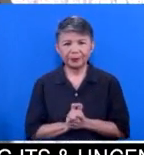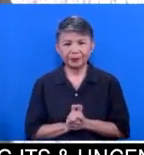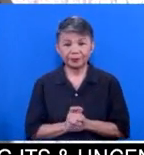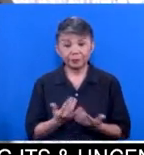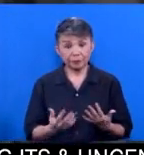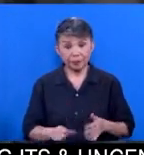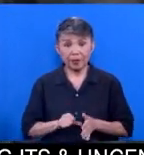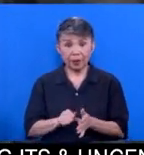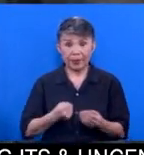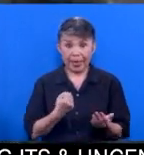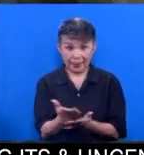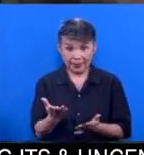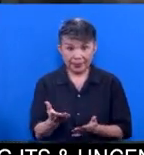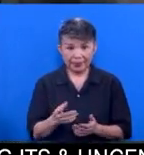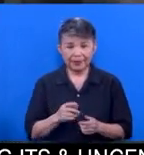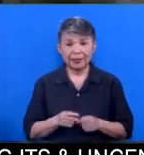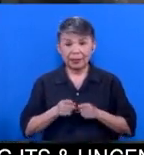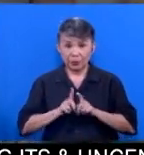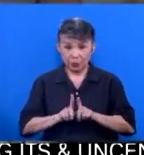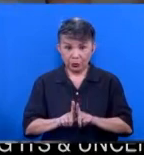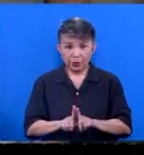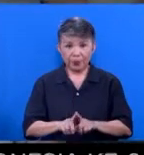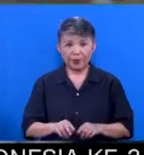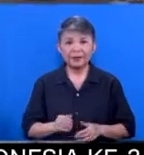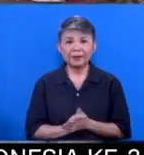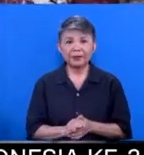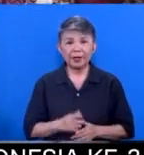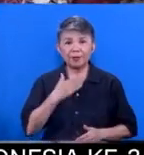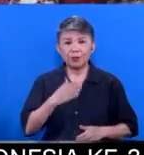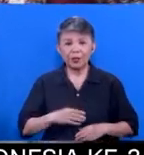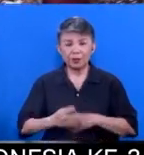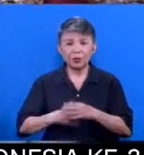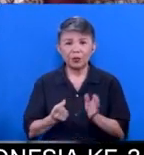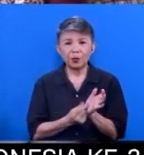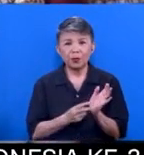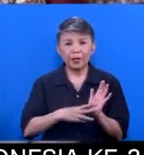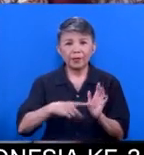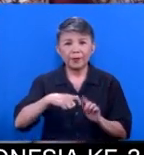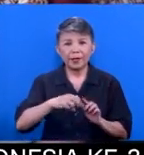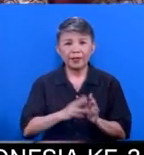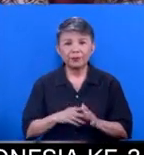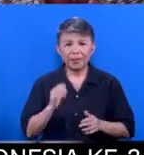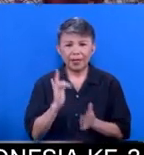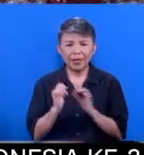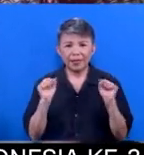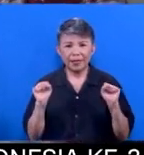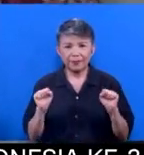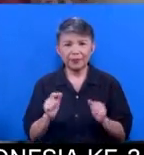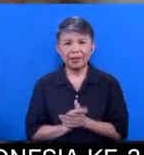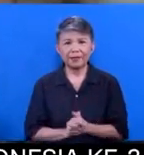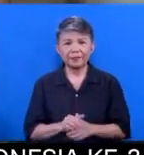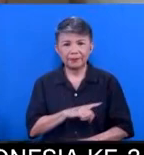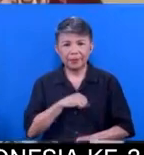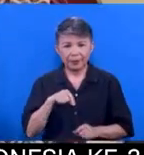mendapatkan makanan secara cuma-cuma aksi keduanya turut berdampak pada pemilik usaha kecil untuk bisa tetap bertahan Dimas pandemi